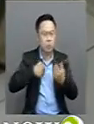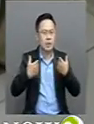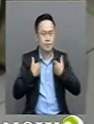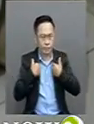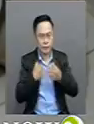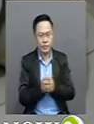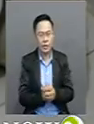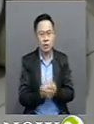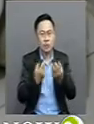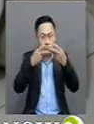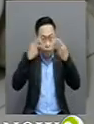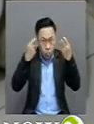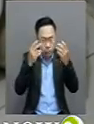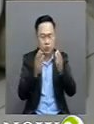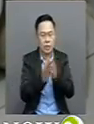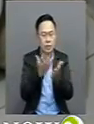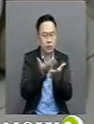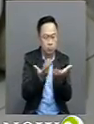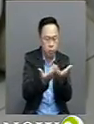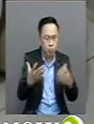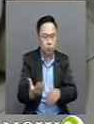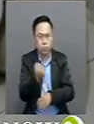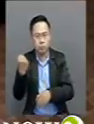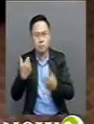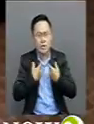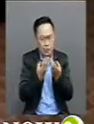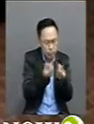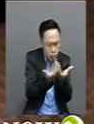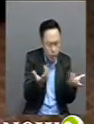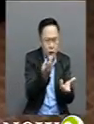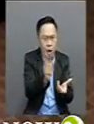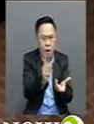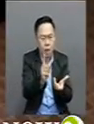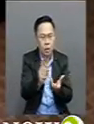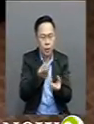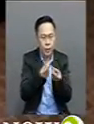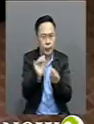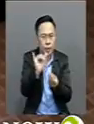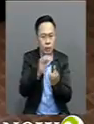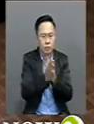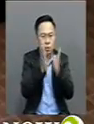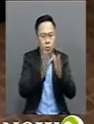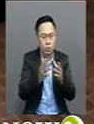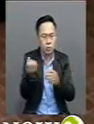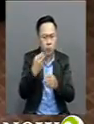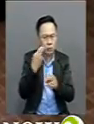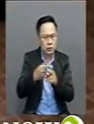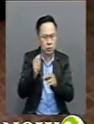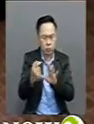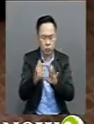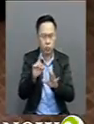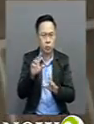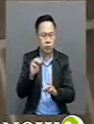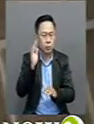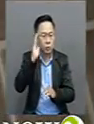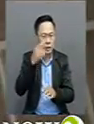นคนร้ายได้ทรัพย์สินไปแต่ว่ายังไม่ทราบรายละเอียดนะคะซึ่งหนึ่งในผู้ที่เสียหายก็คือคุณอุดมขุ